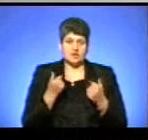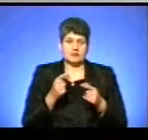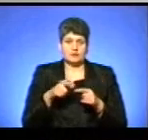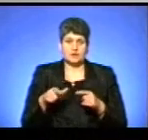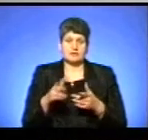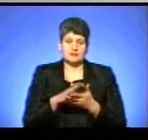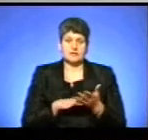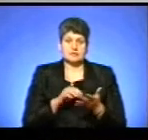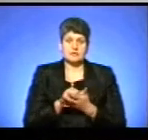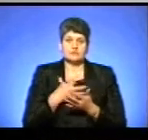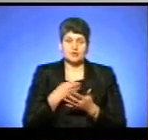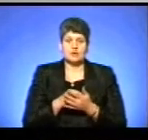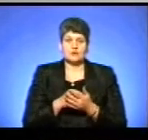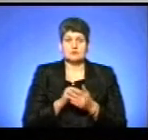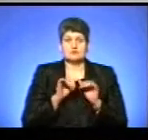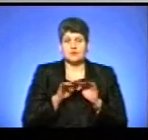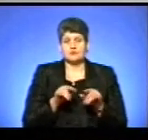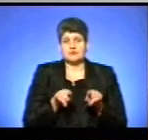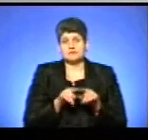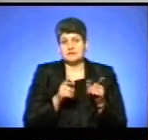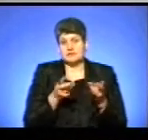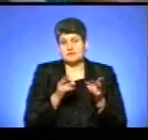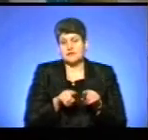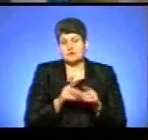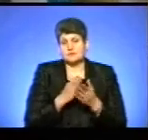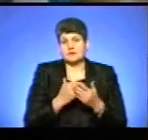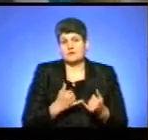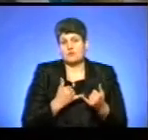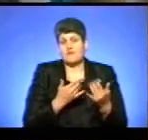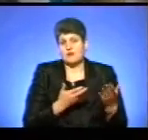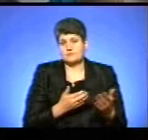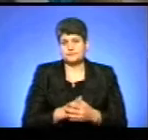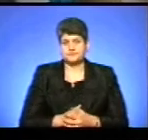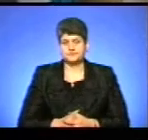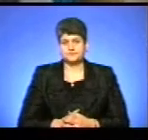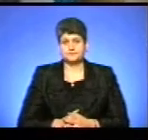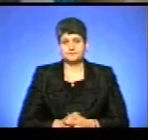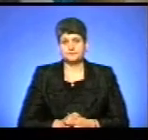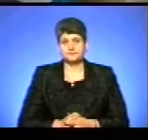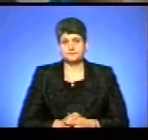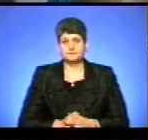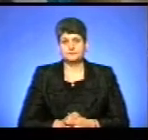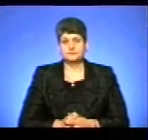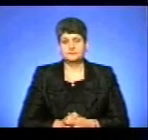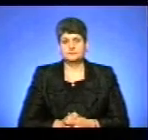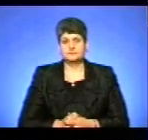далі займаються своєю справою, і до них треба так само мати повагу. Анжела Шова, Андрій Прокопів, новини.